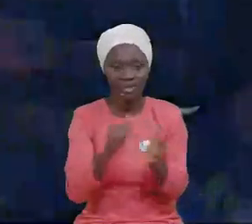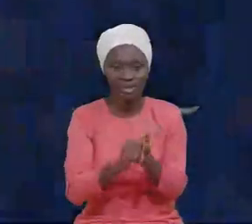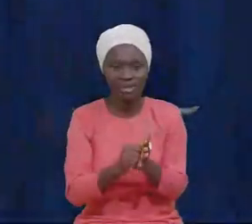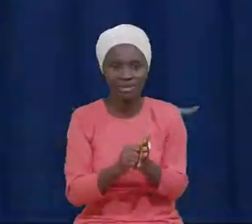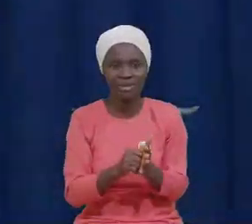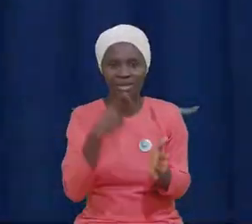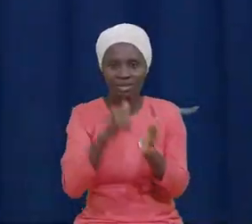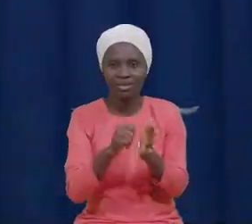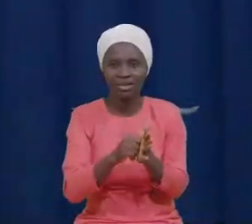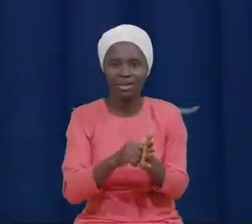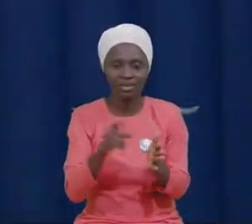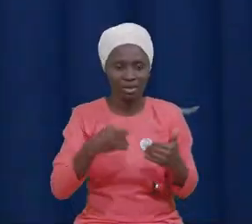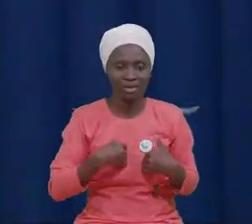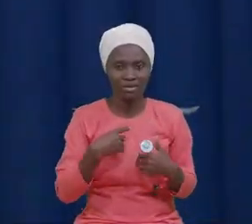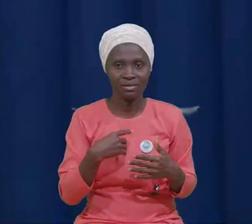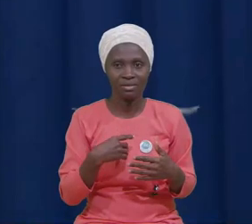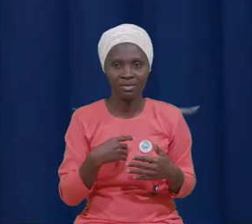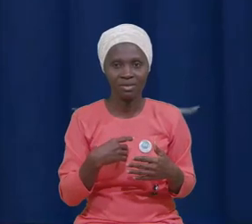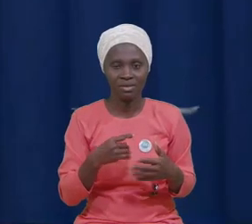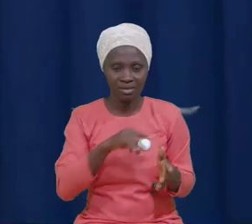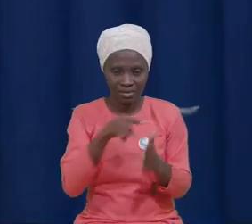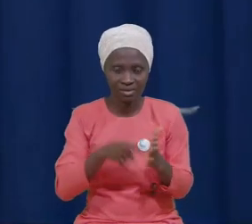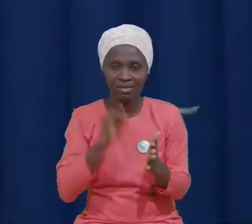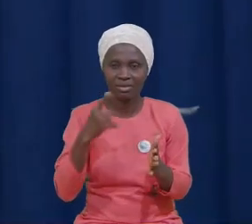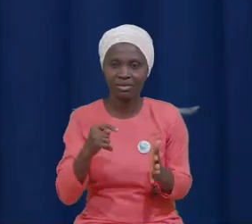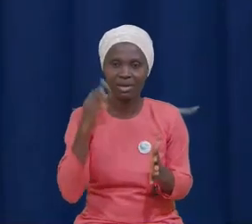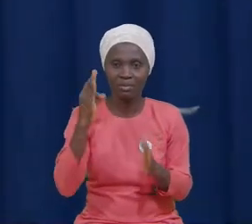Oui, je l'ai vu. Ah!